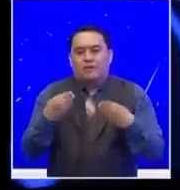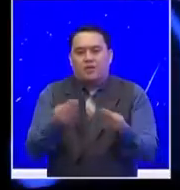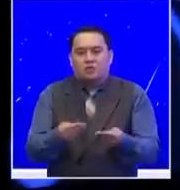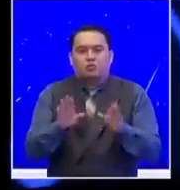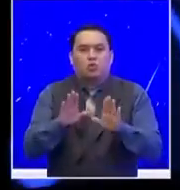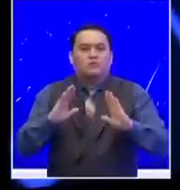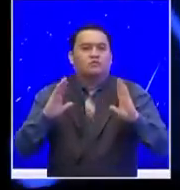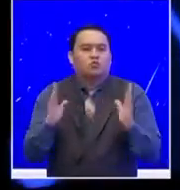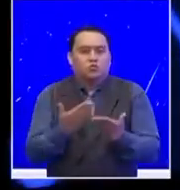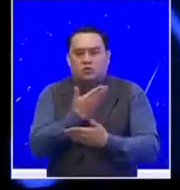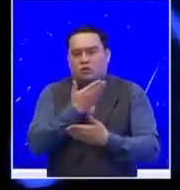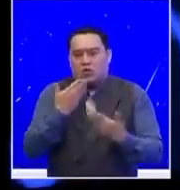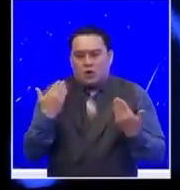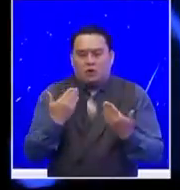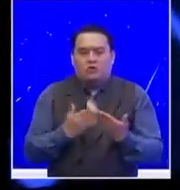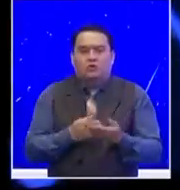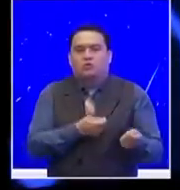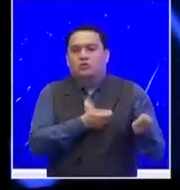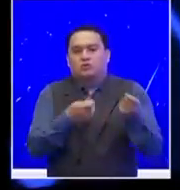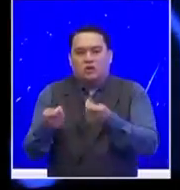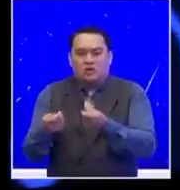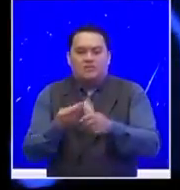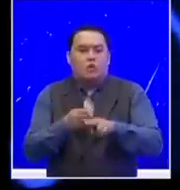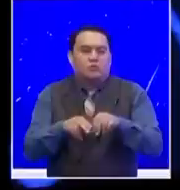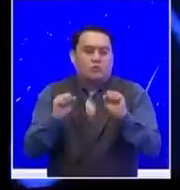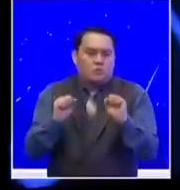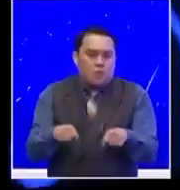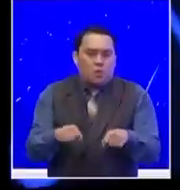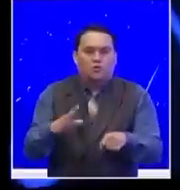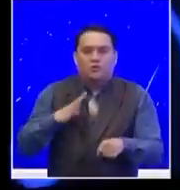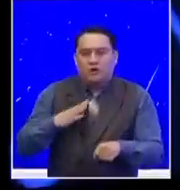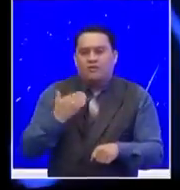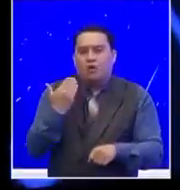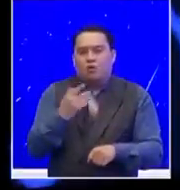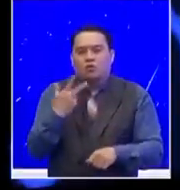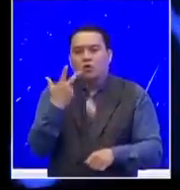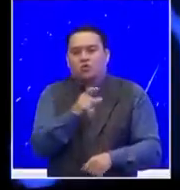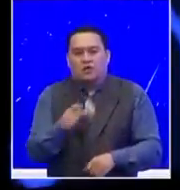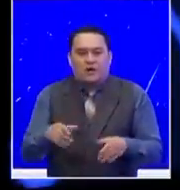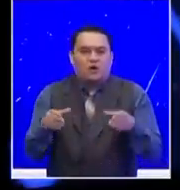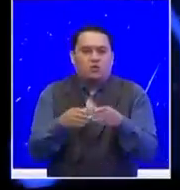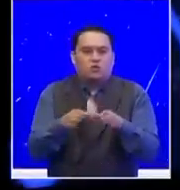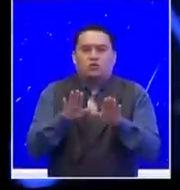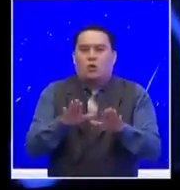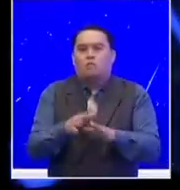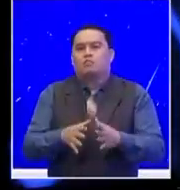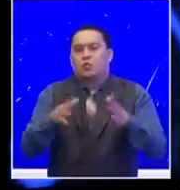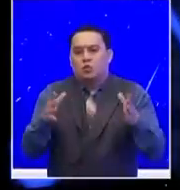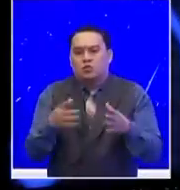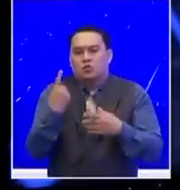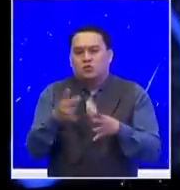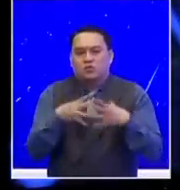в случае отсутствия услуг доставки. Нахождение в общественных местах группами более 3 человек – кроме людей из одной